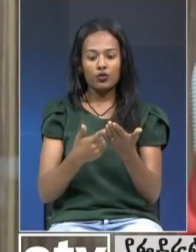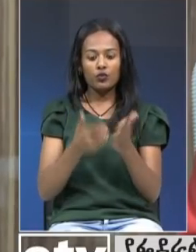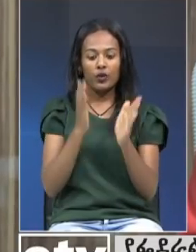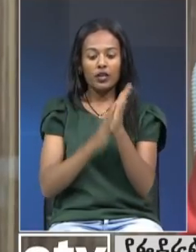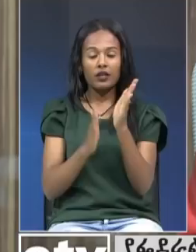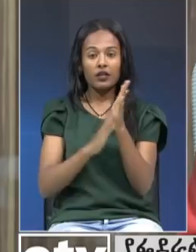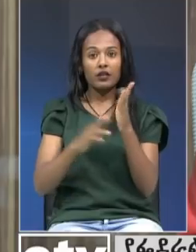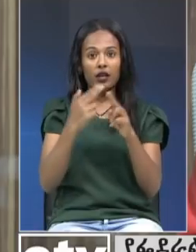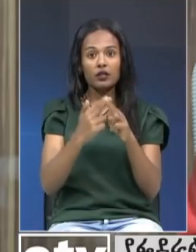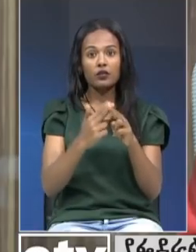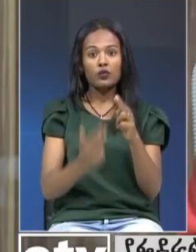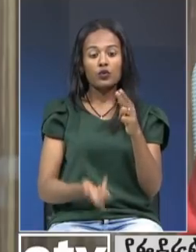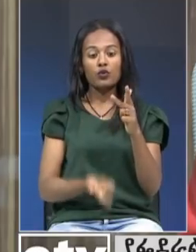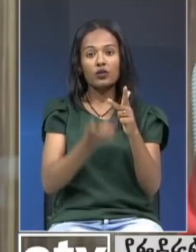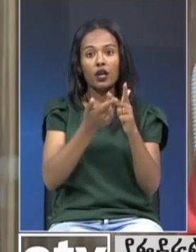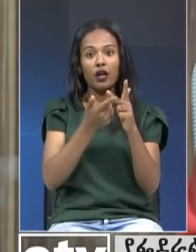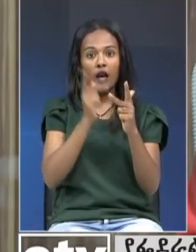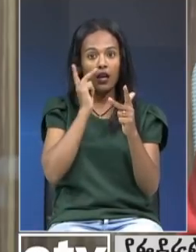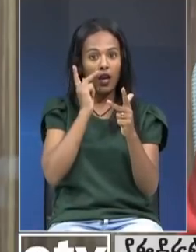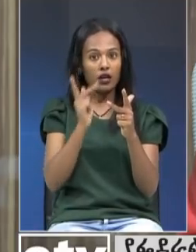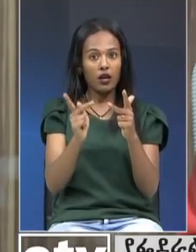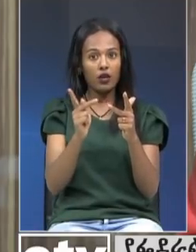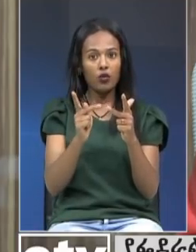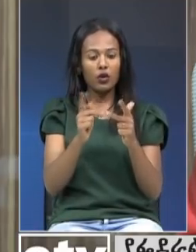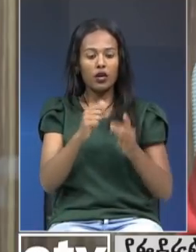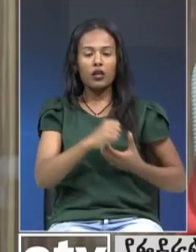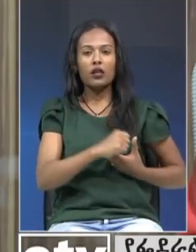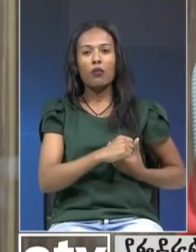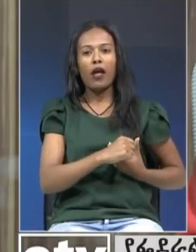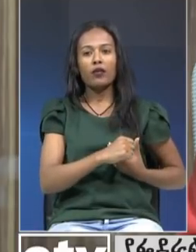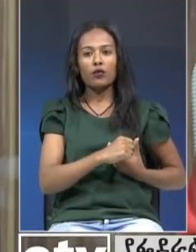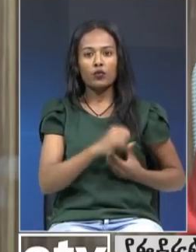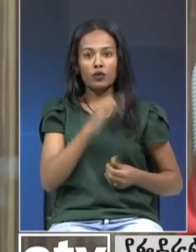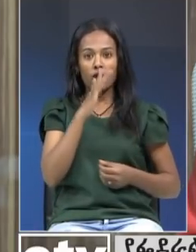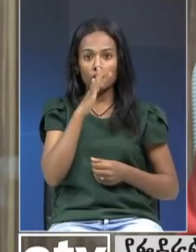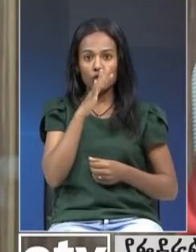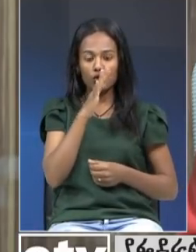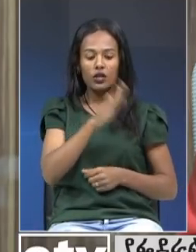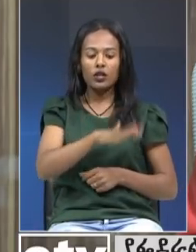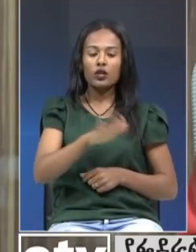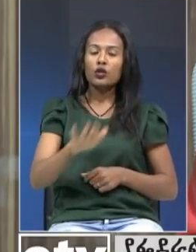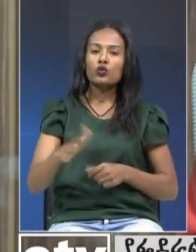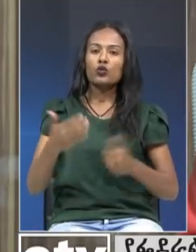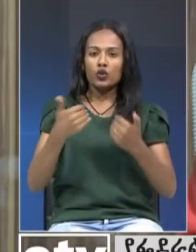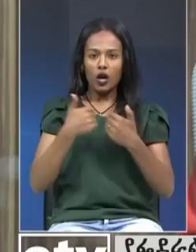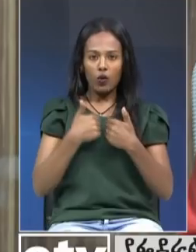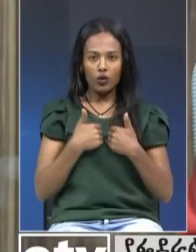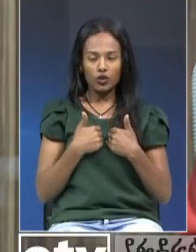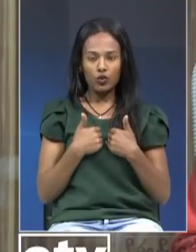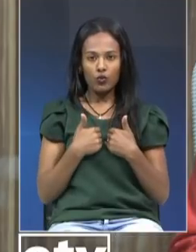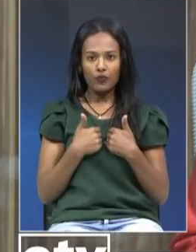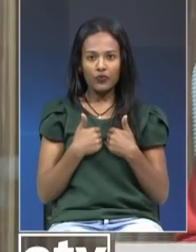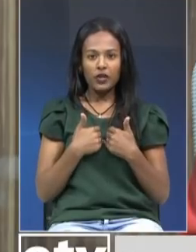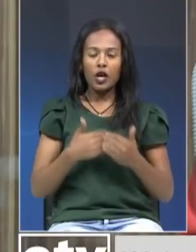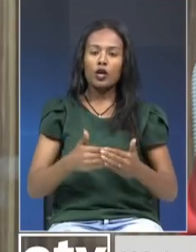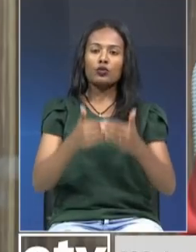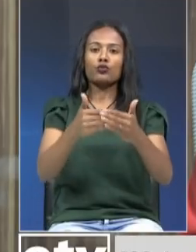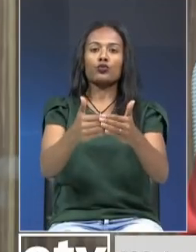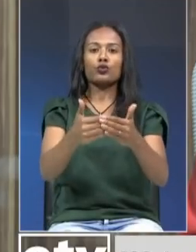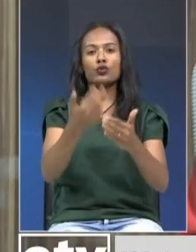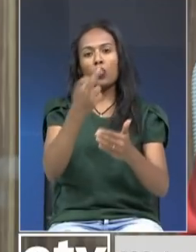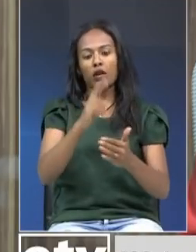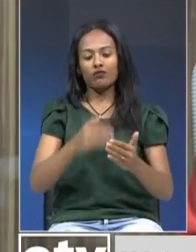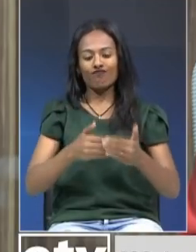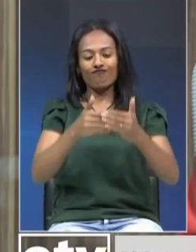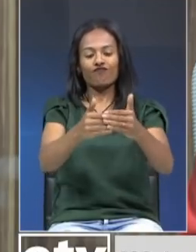ስር ሶስተኛ ያየ ነው የሚያጠቡ እናቶች ልጆች ያሏቸው ርጉዝ ወይም ነፍሰ